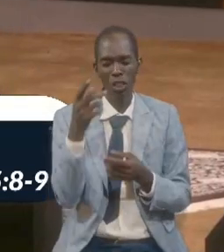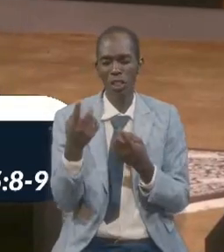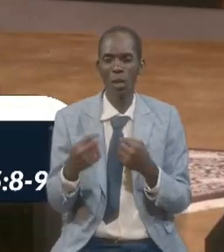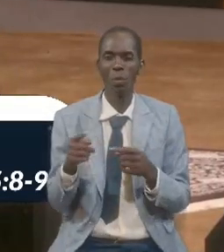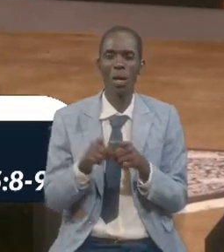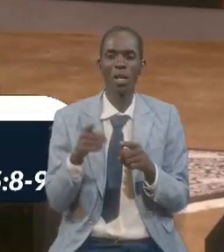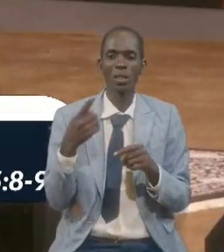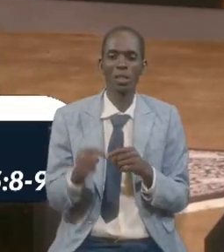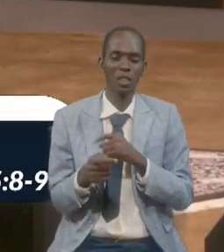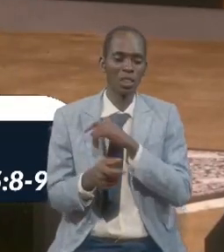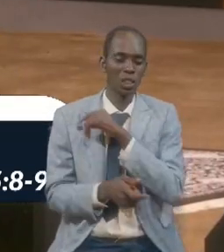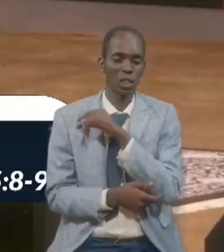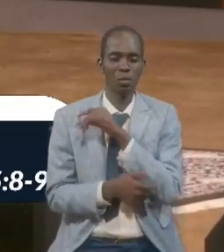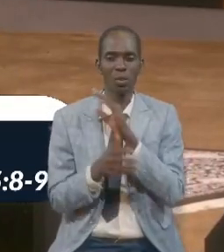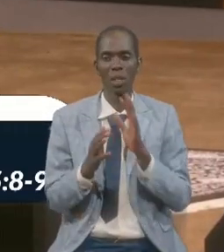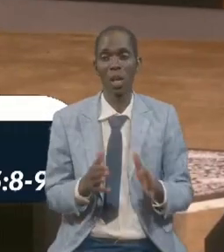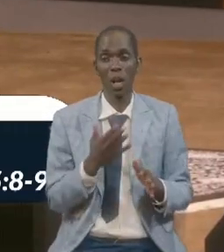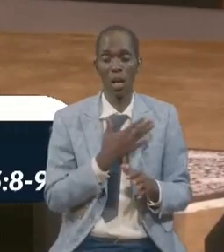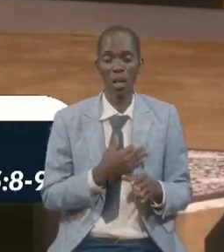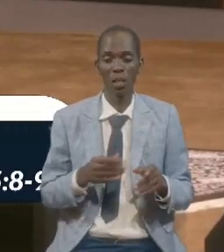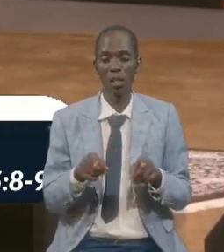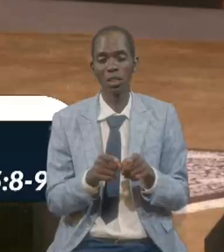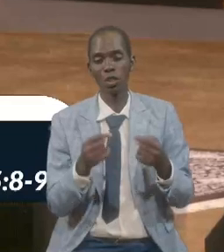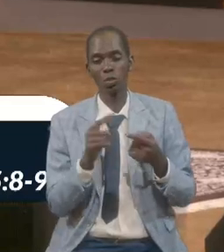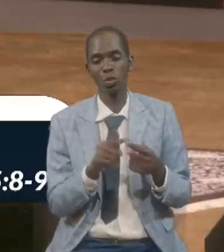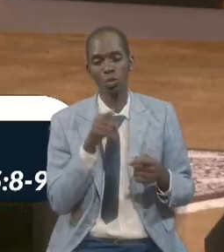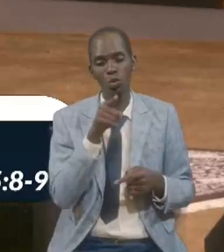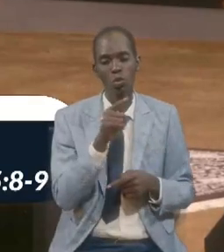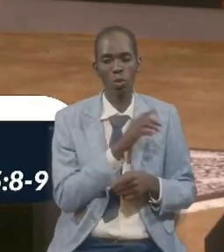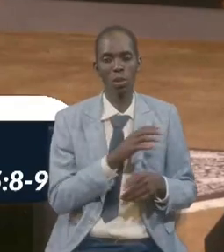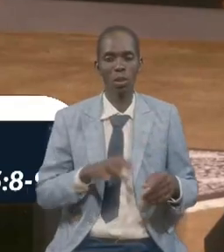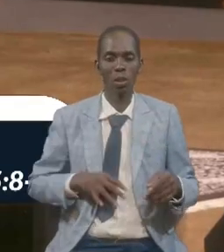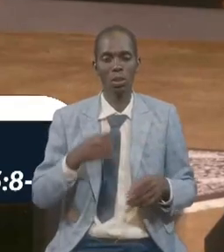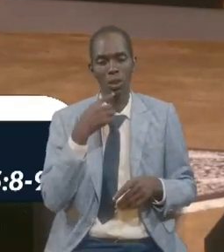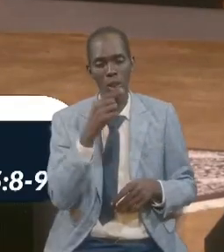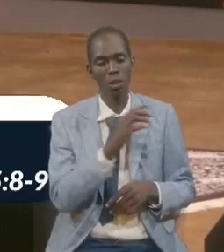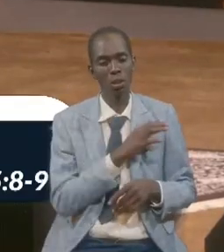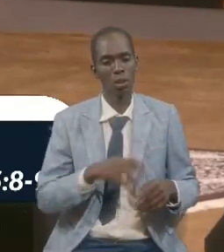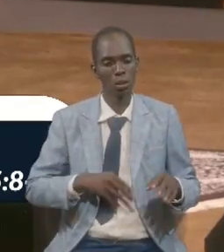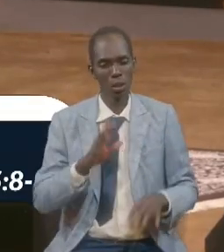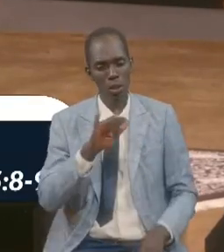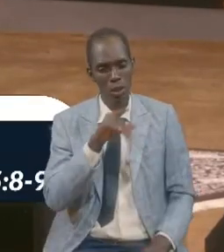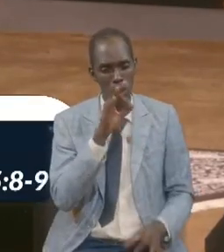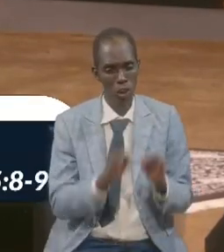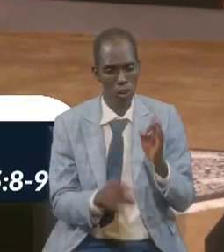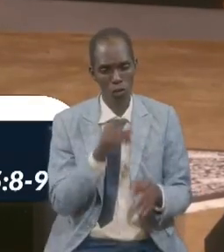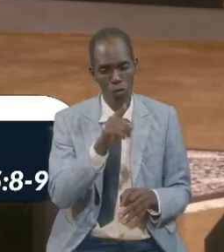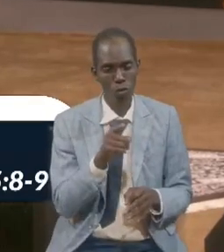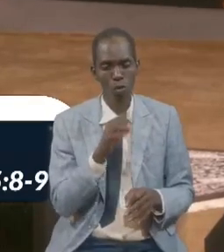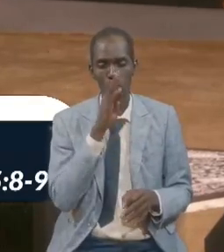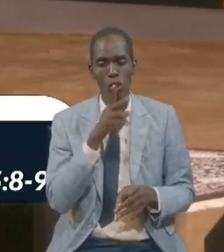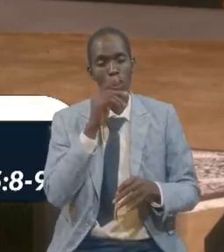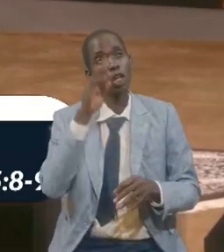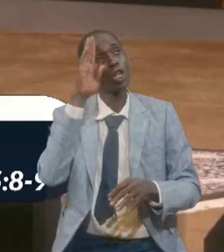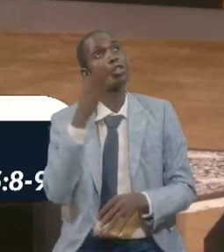Le tentateur s'étant approché lui dit, si tu es fils de Dieu, ordonne